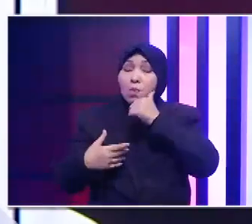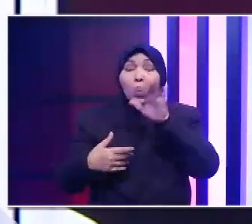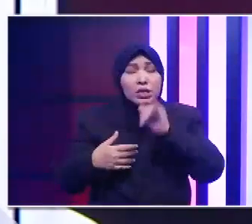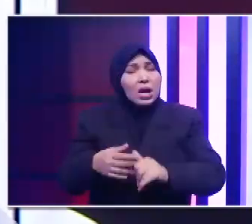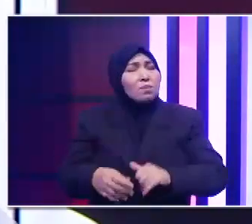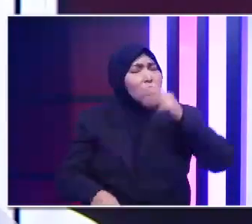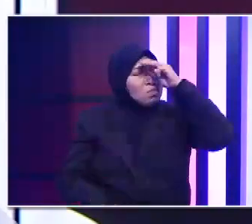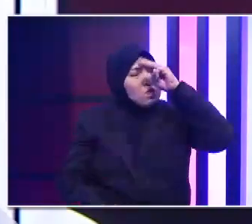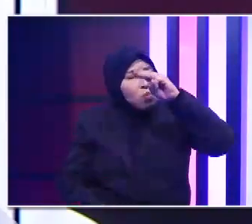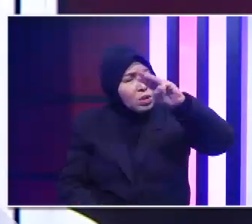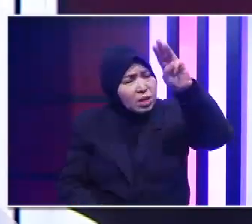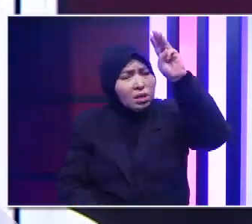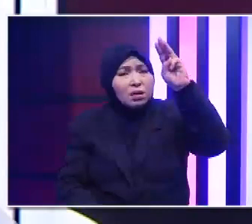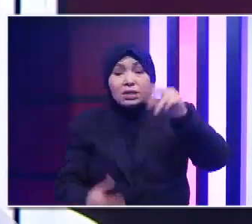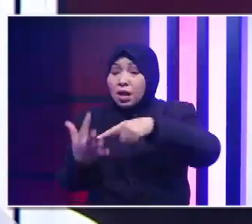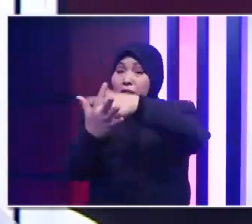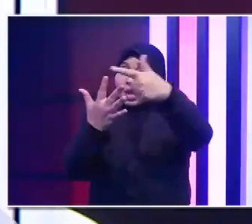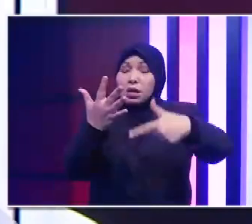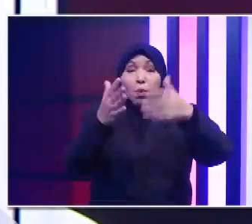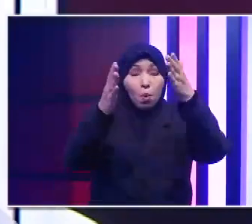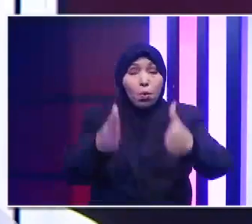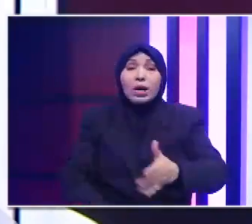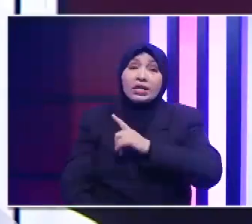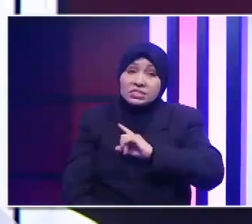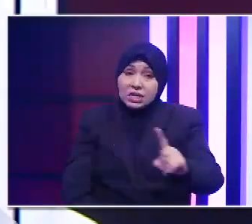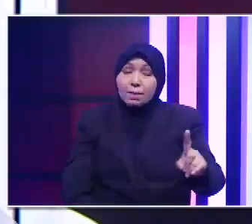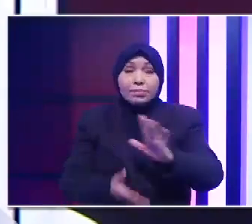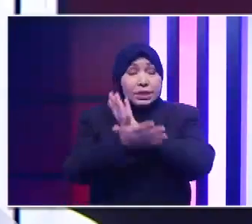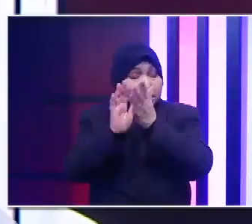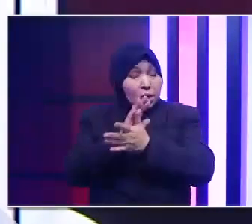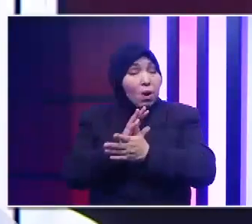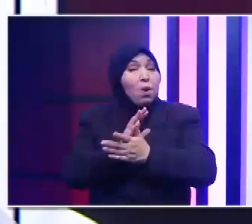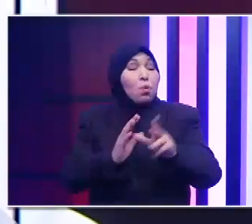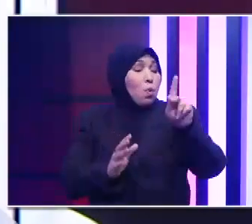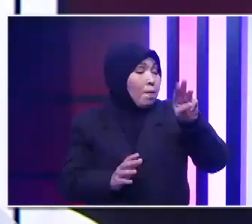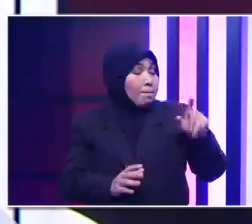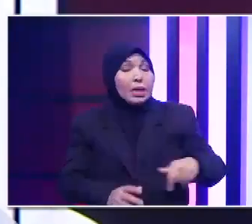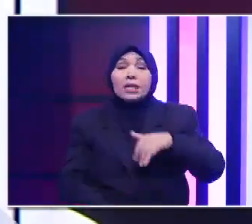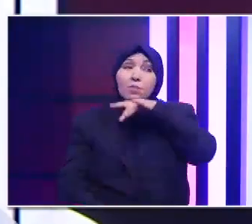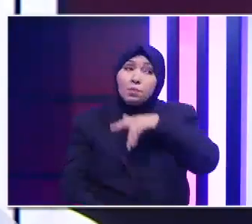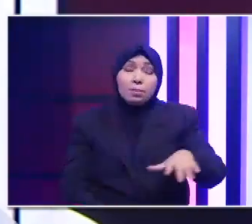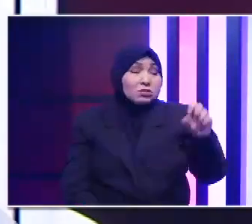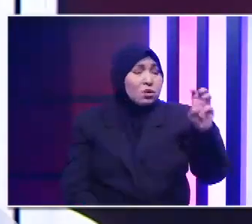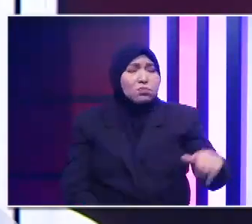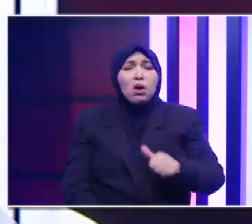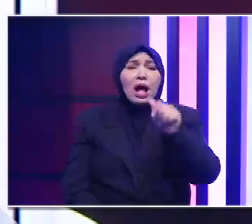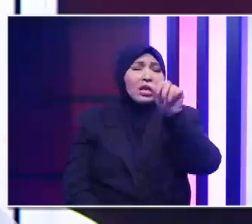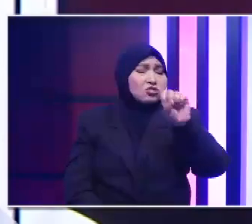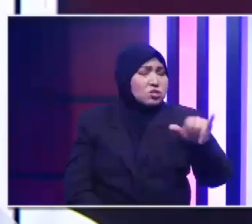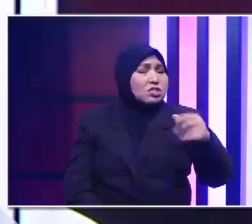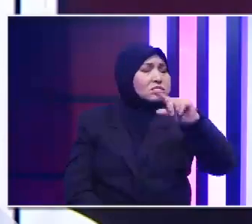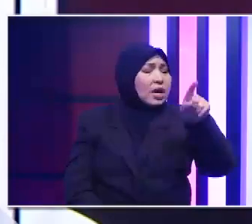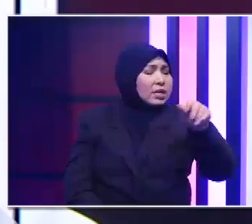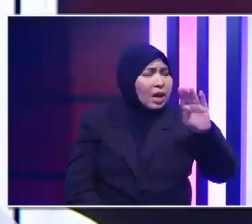termulia di kalangan umat Islam hai oke dikalangan Ummat Nabi Muhammad SAW salam Aisyah Hafshah